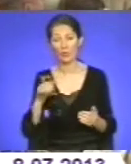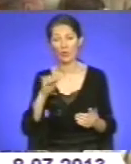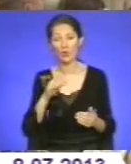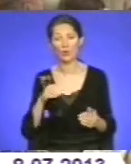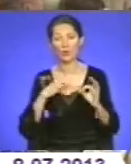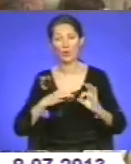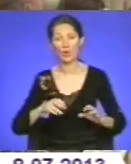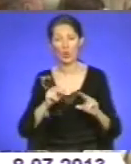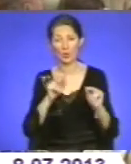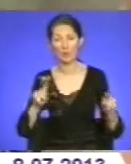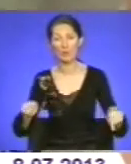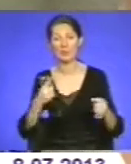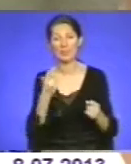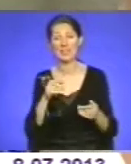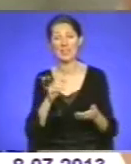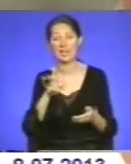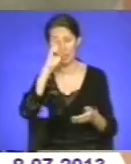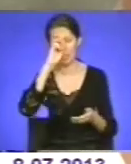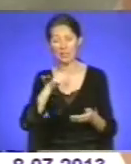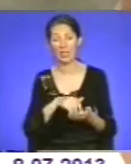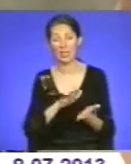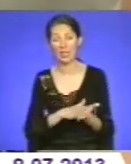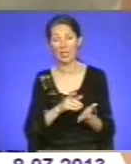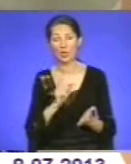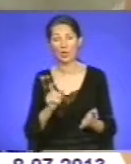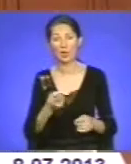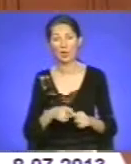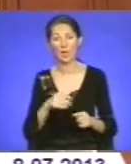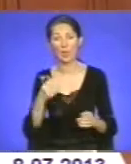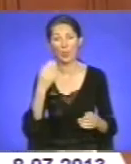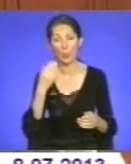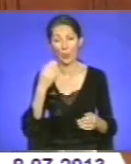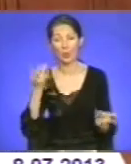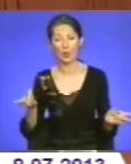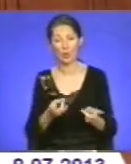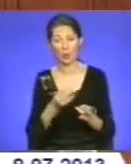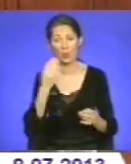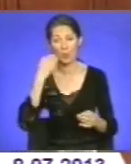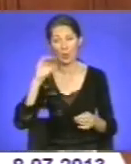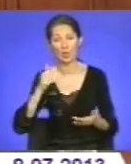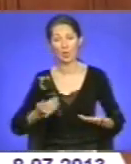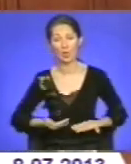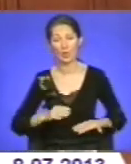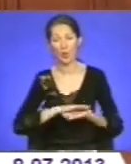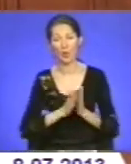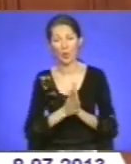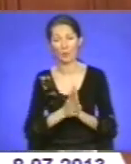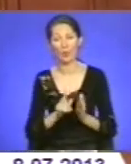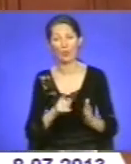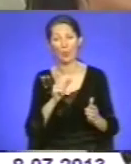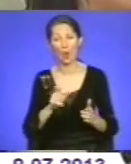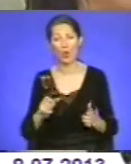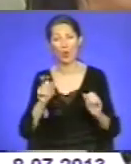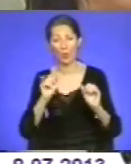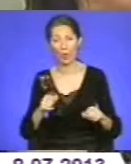створити єдиний держреєстр громадян, що потребують поліпшення житлових умов. Також оновити сайт молодіжного будівництва, аби люди могли отримати всю інформацію